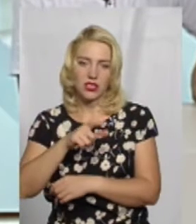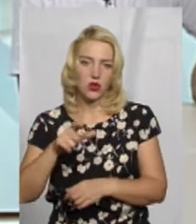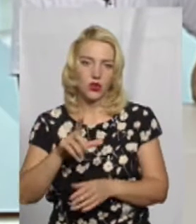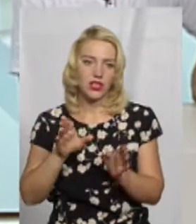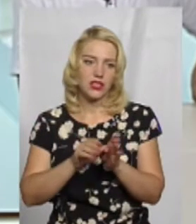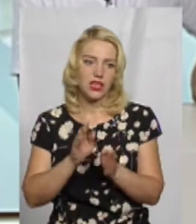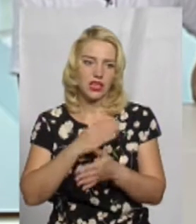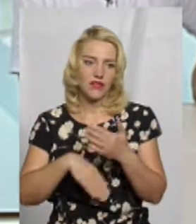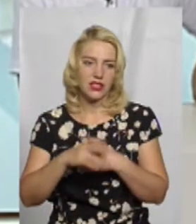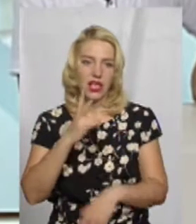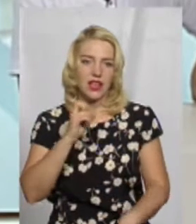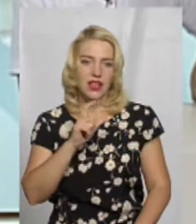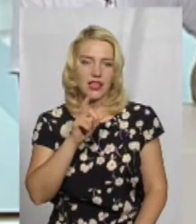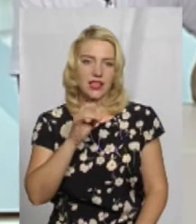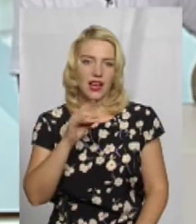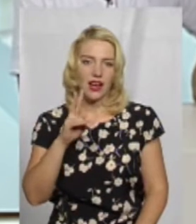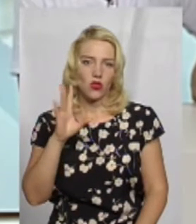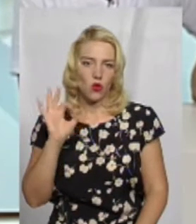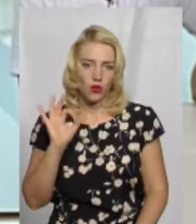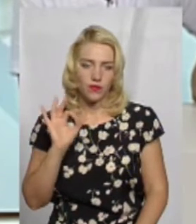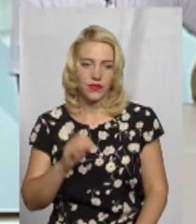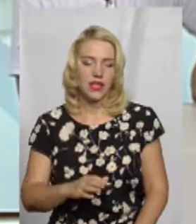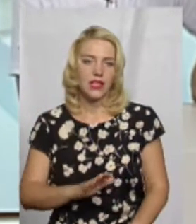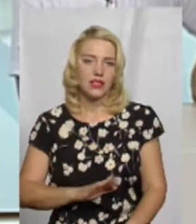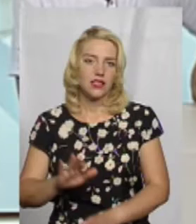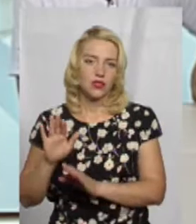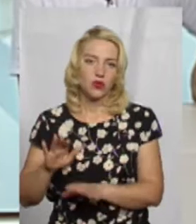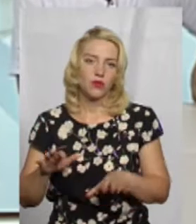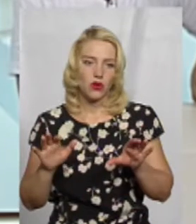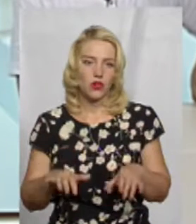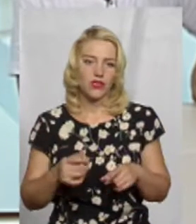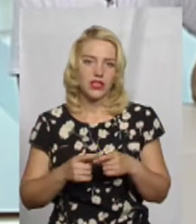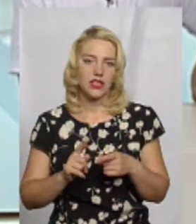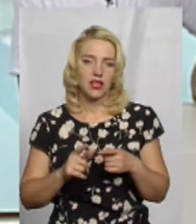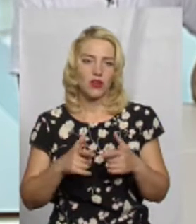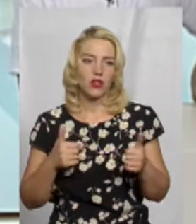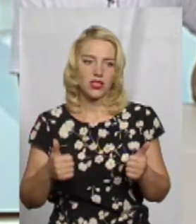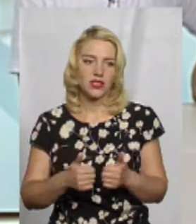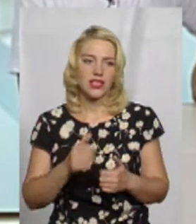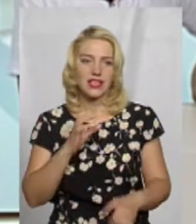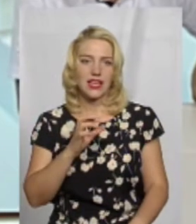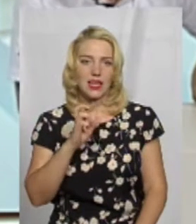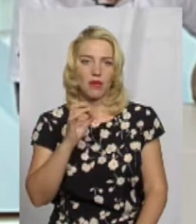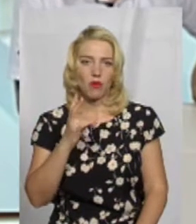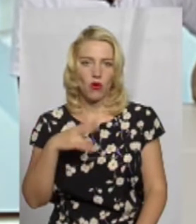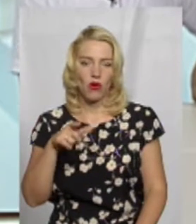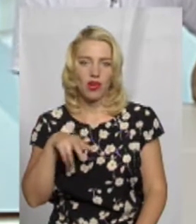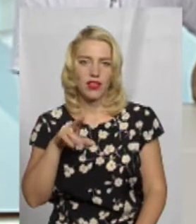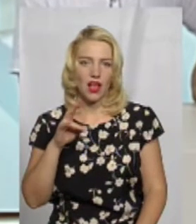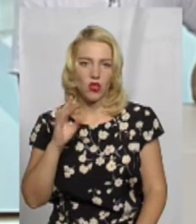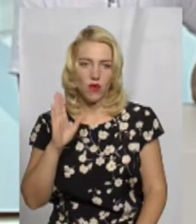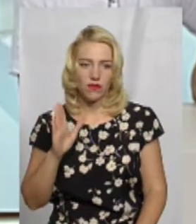інвалідністю України» Василь Назаренко. Вітаю вас. Заступник голови цієї організації Сергій Богдану. Вітаю